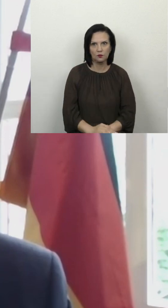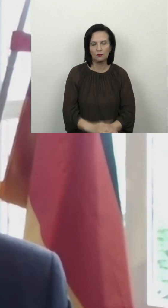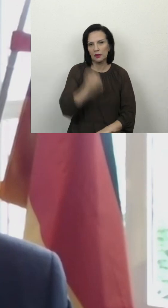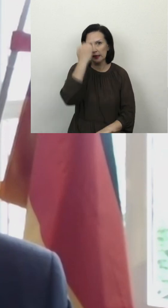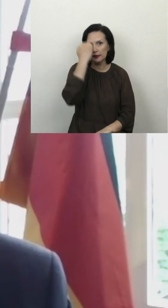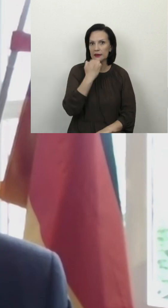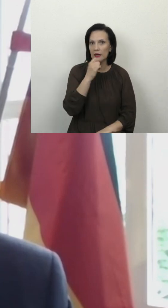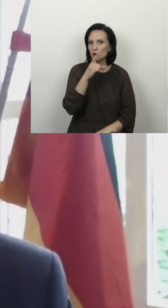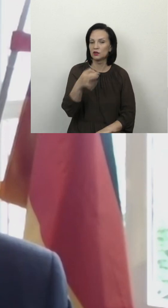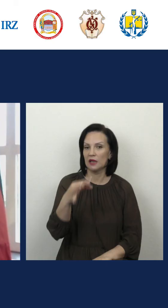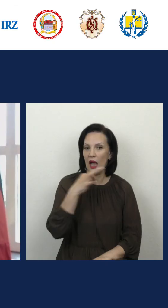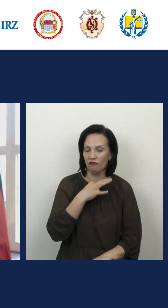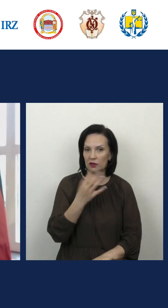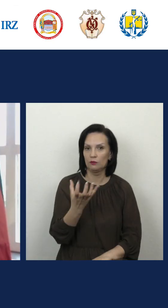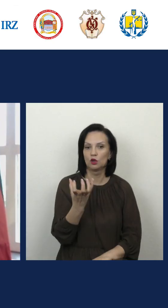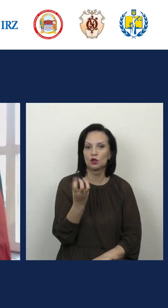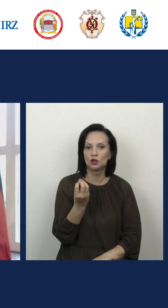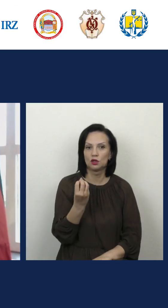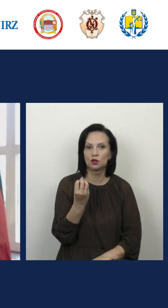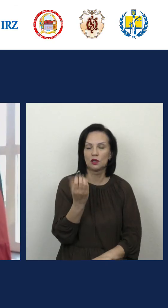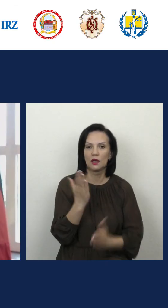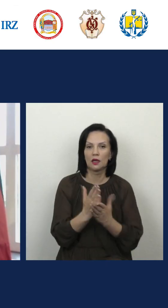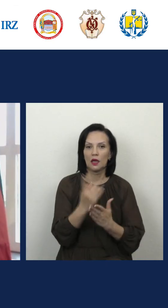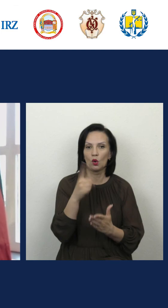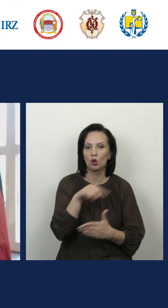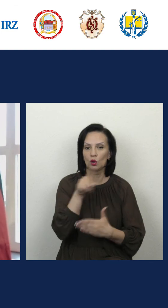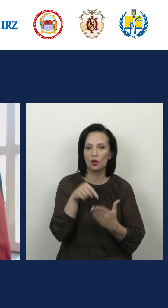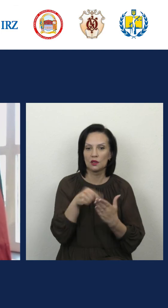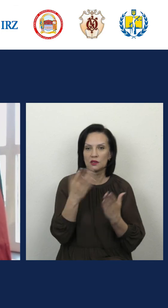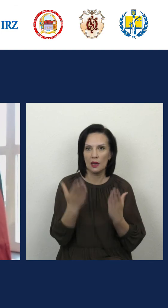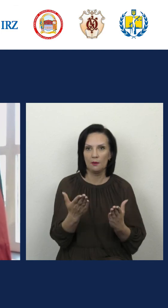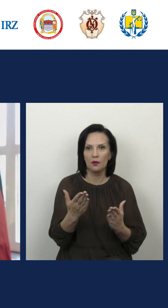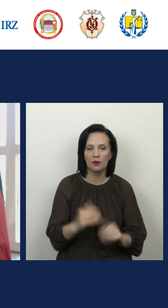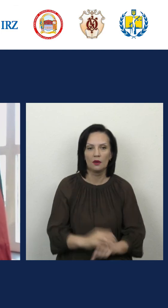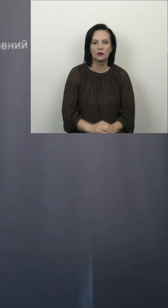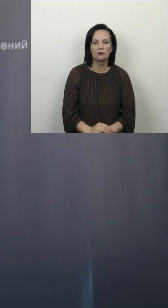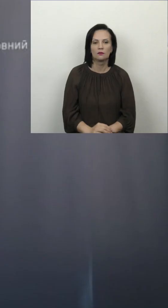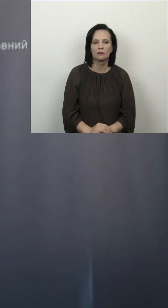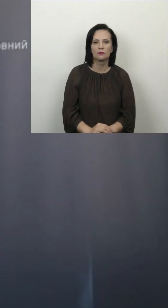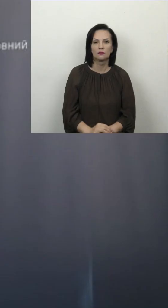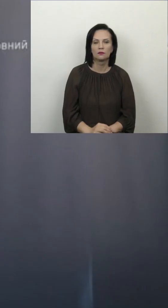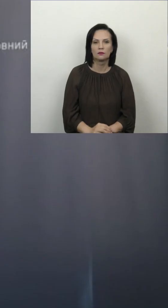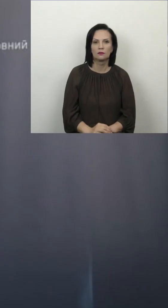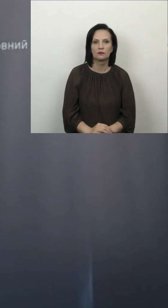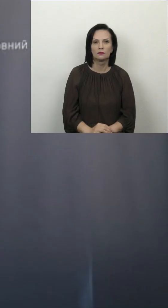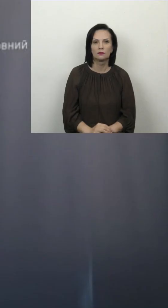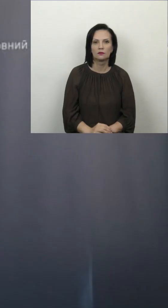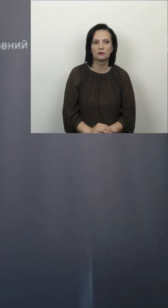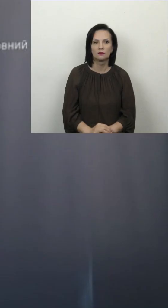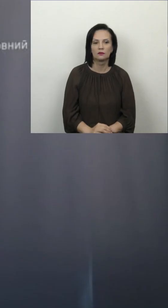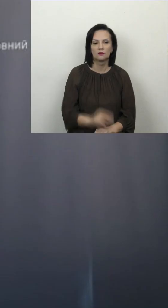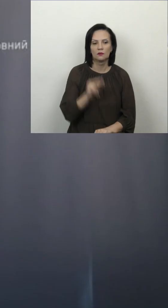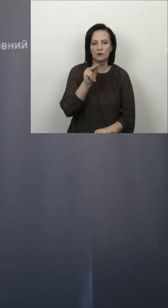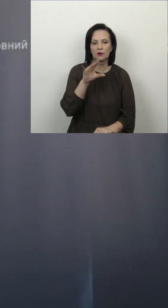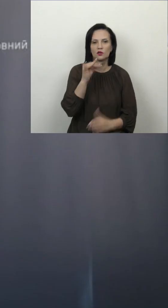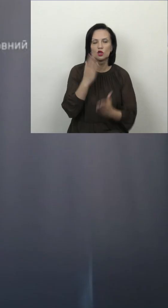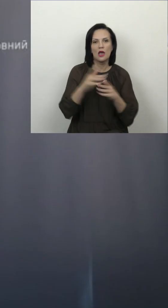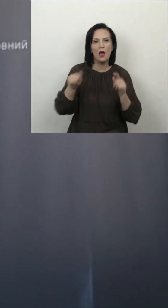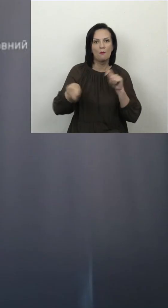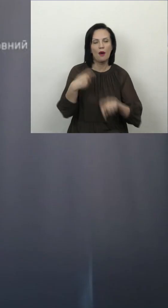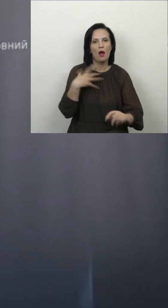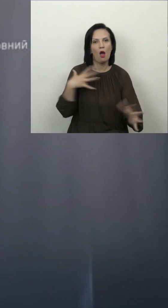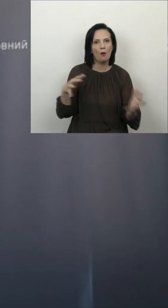Дякую вам за відповідь. І ще Thank you for your answer. There is another question to you. Чи є порушенням